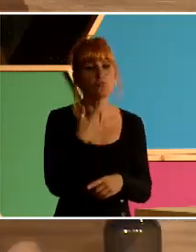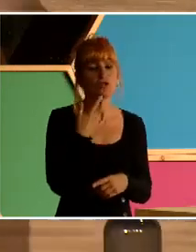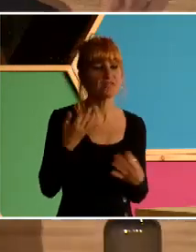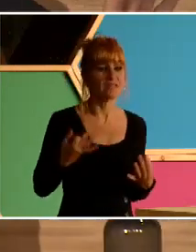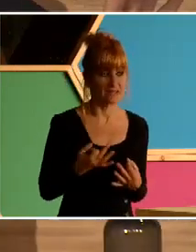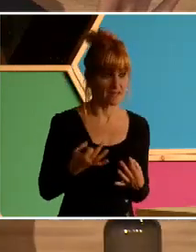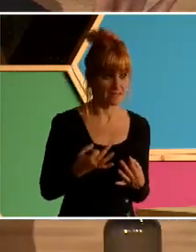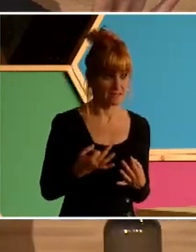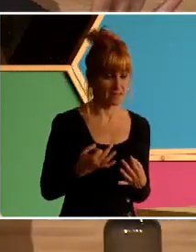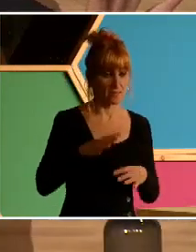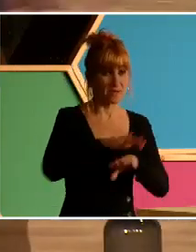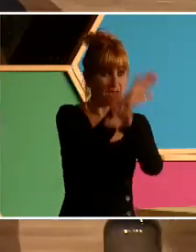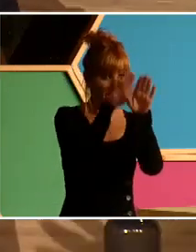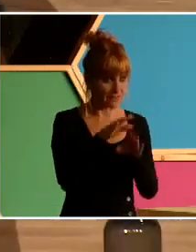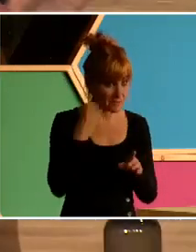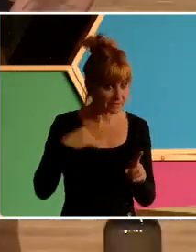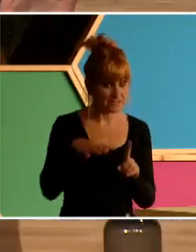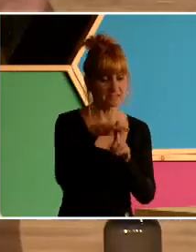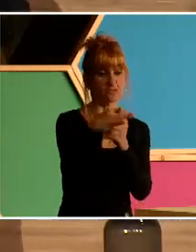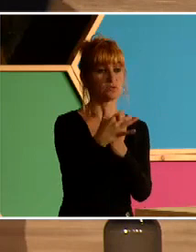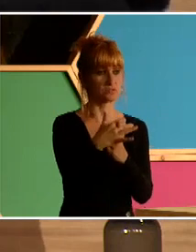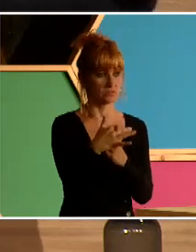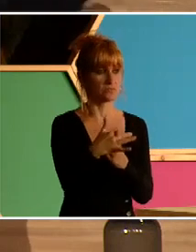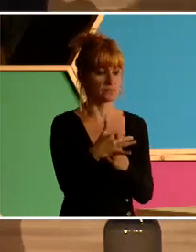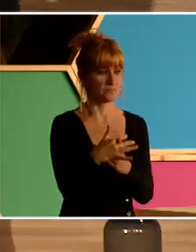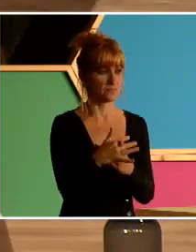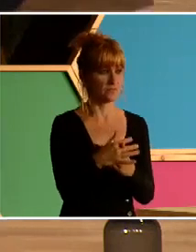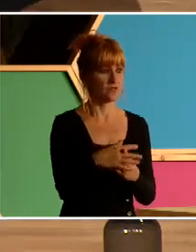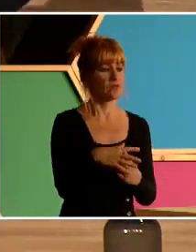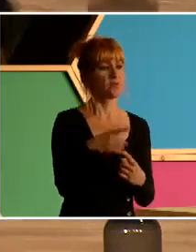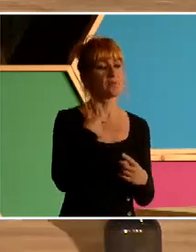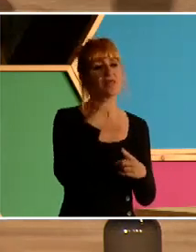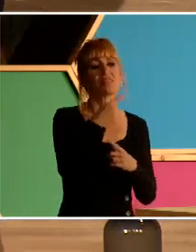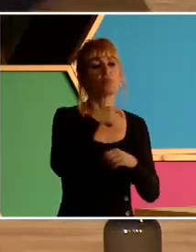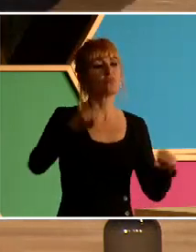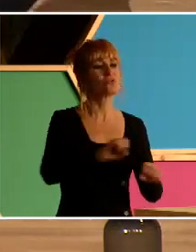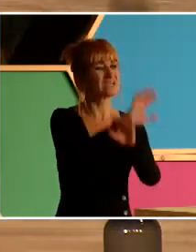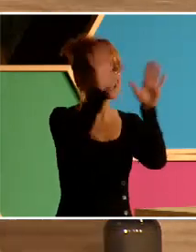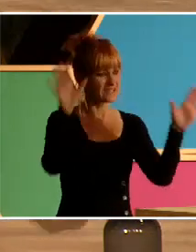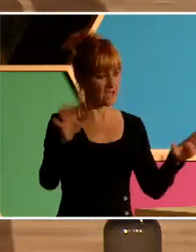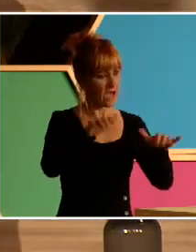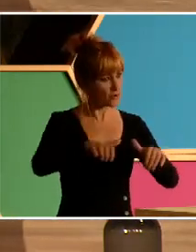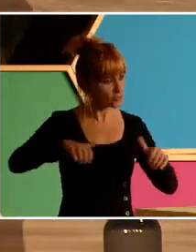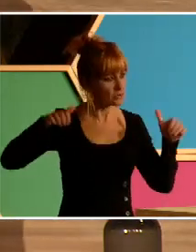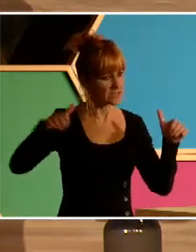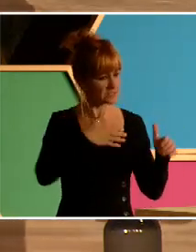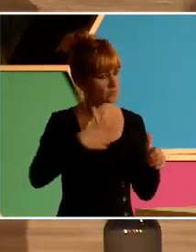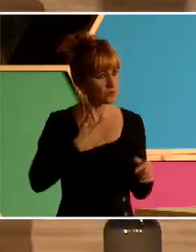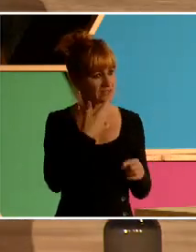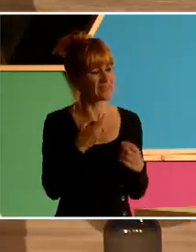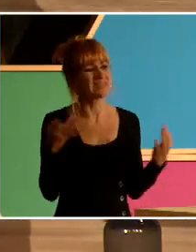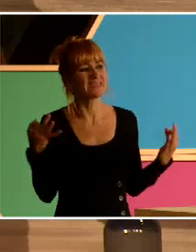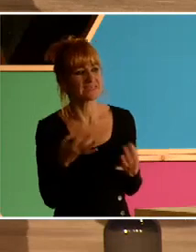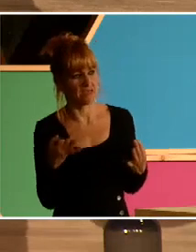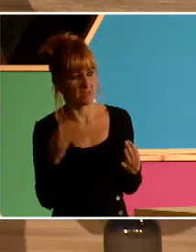per vetar aquestes interpretacions, per deixar clar que no és això el que volia el legislador, és a dir, el Congrés, quan va aprovar el